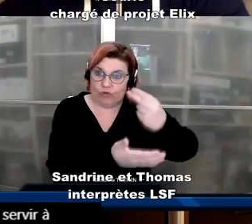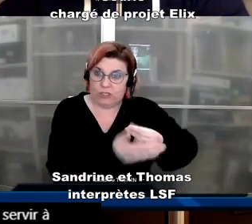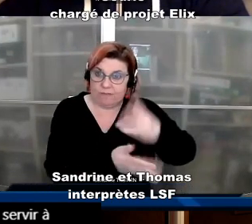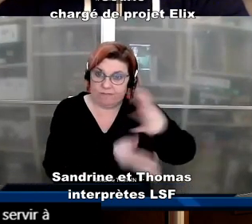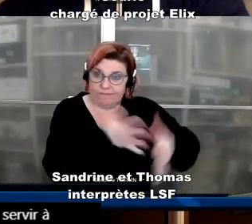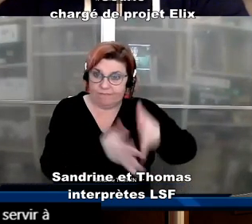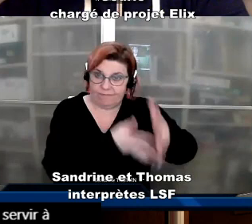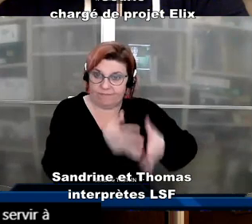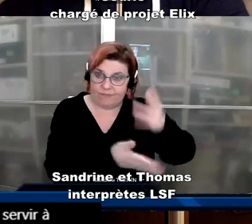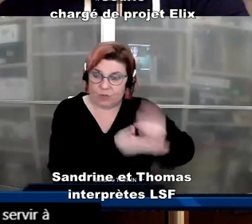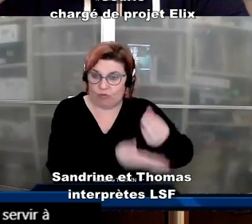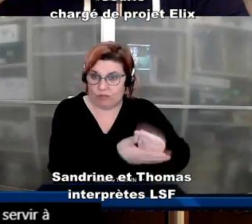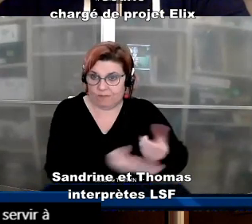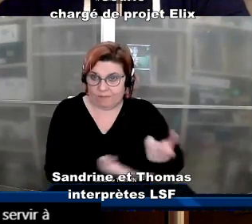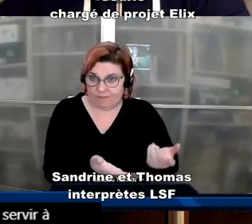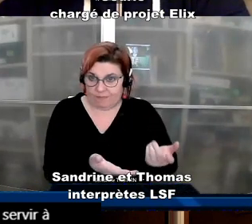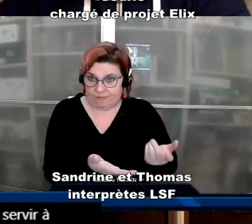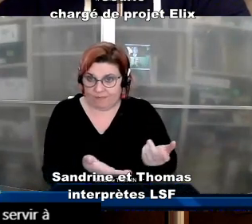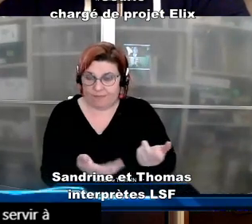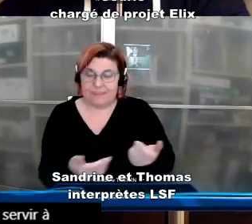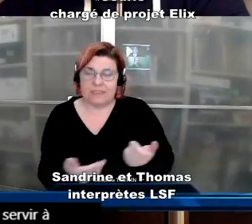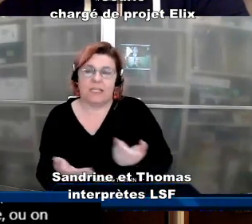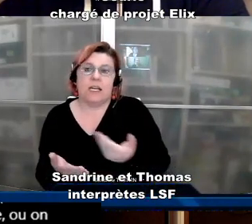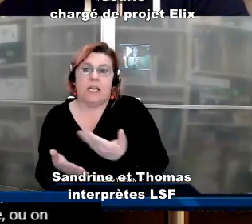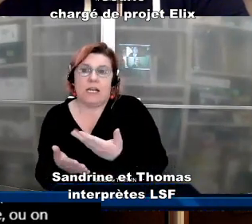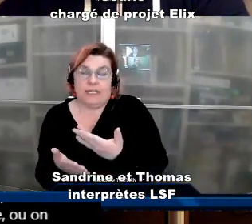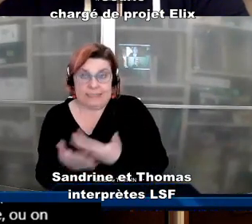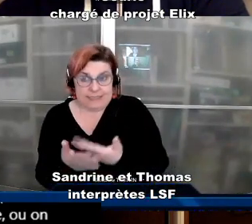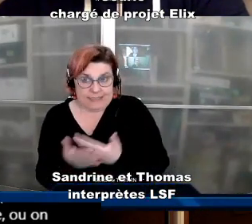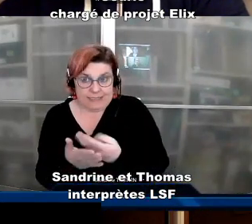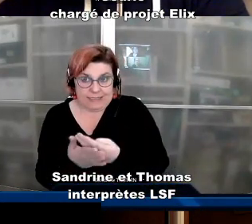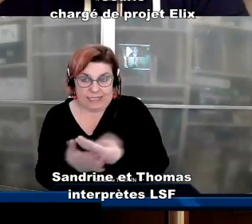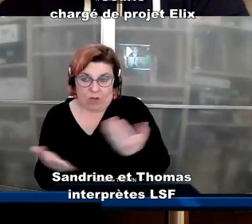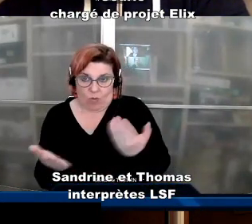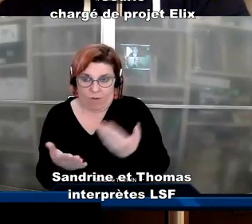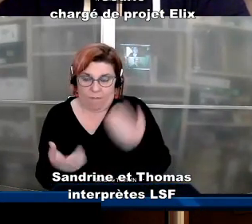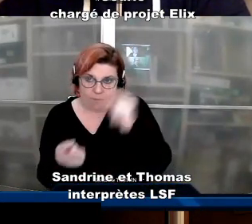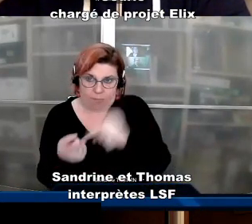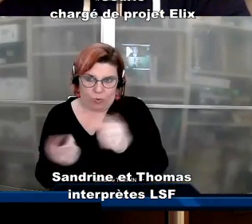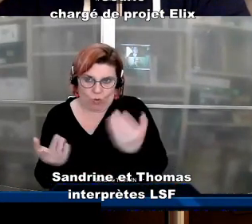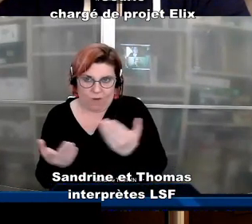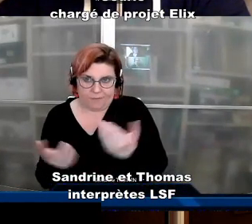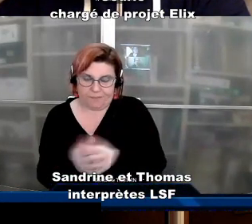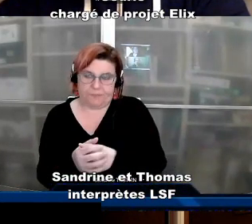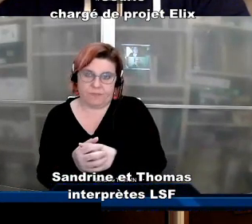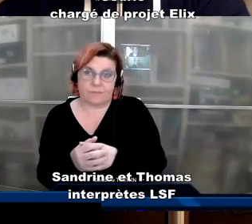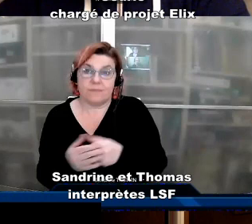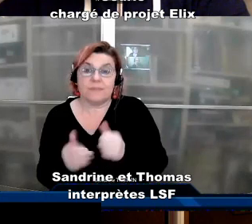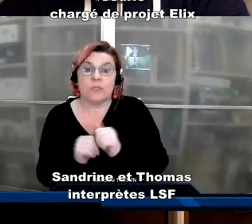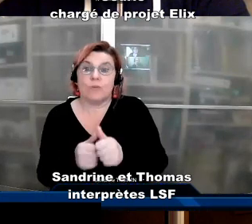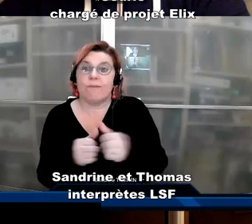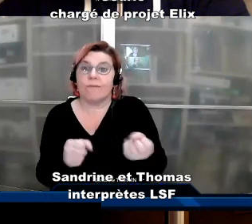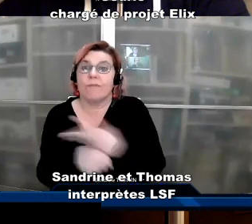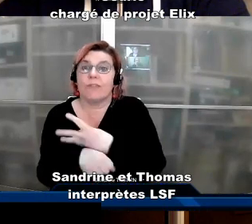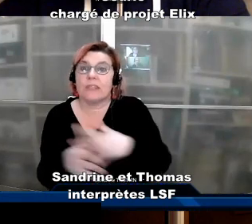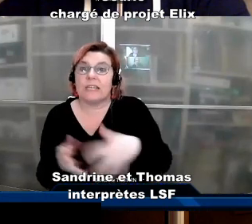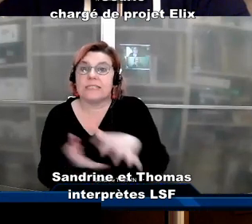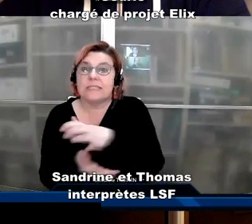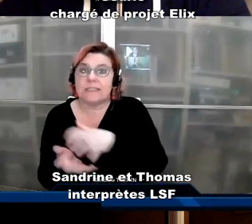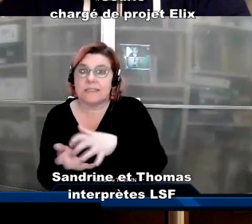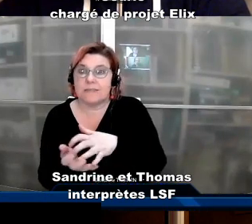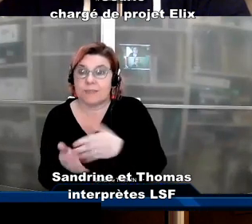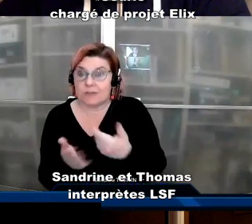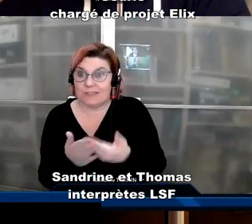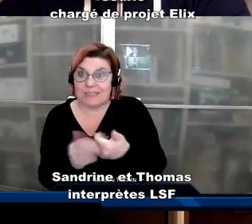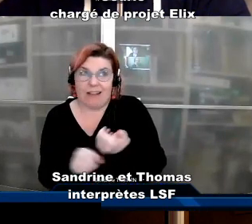C'est pour nous, en fait, c'est... Alors, il y a un double enjeu. À la fois, c'est de répondre à la question de la crise sanitaire, parce que c'était un petit peu bloqué